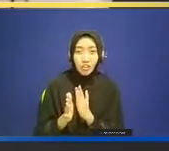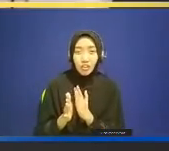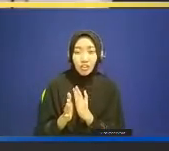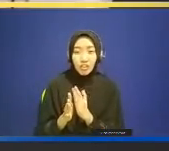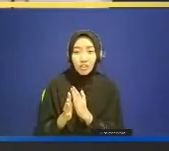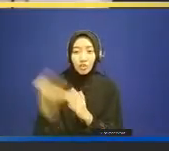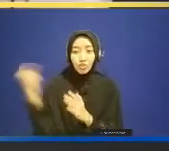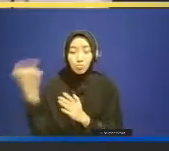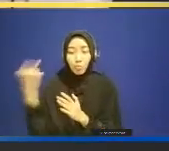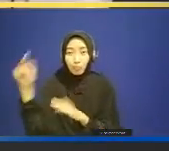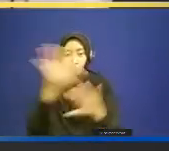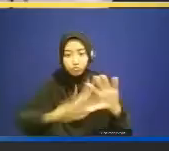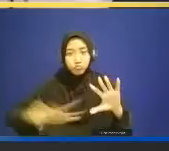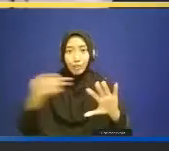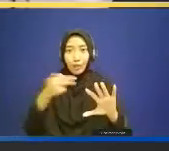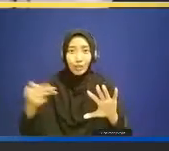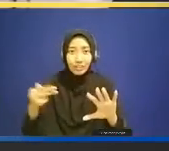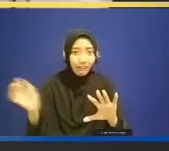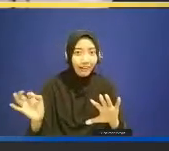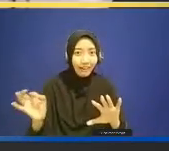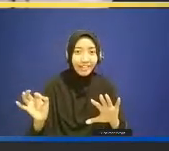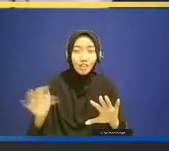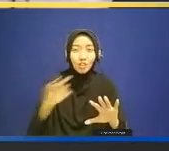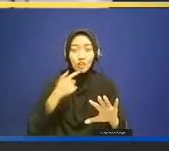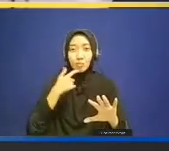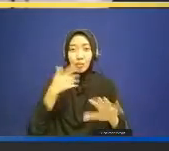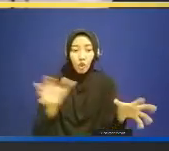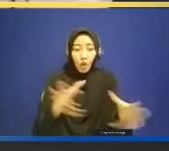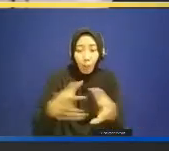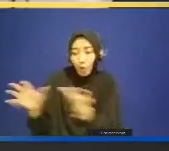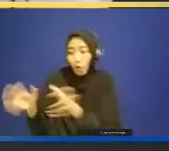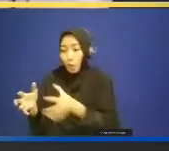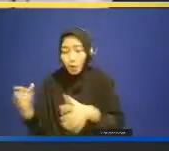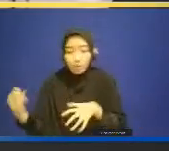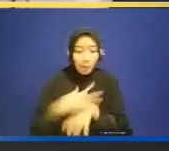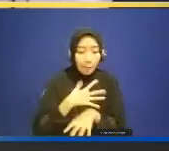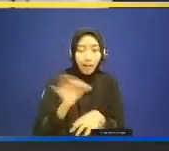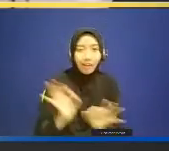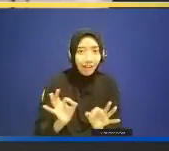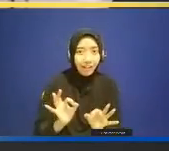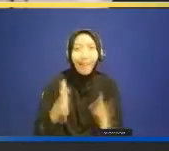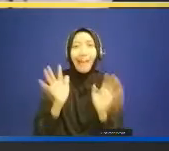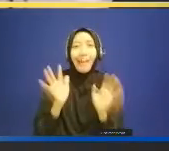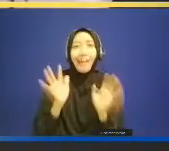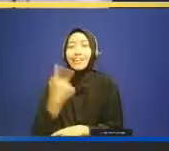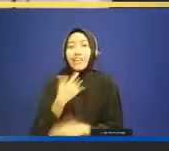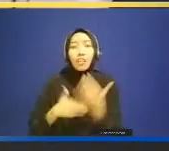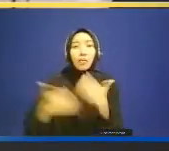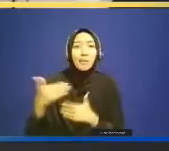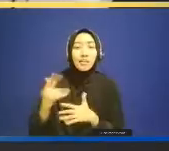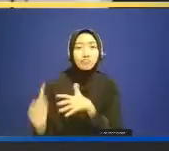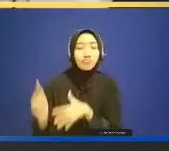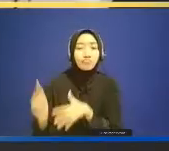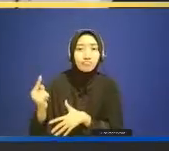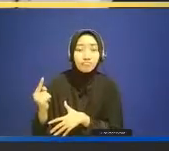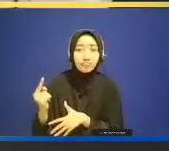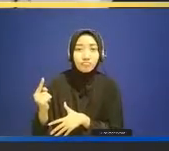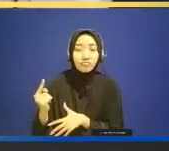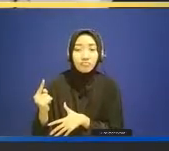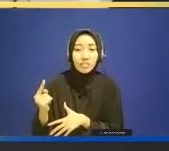nih Indonesia gitu loh Kak Tidak hanya sekelompok sekelompok aja mungkin enggak kalau kita terlebih diprioritaskan nya ke